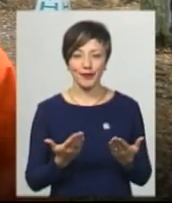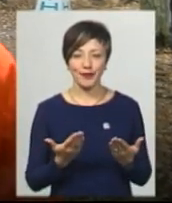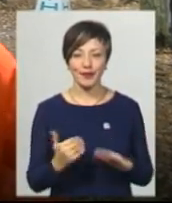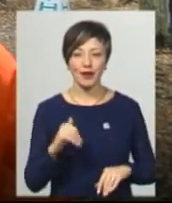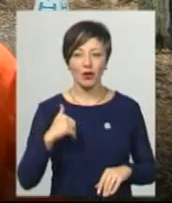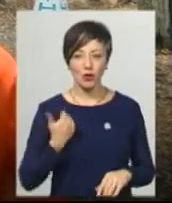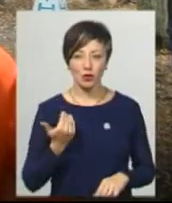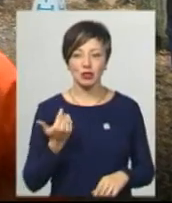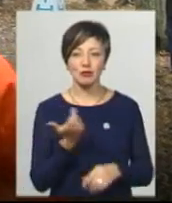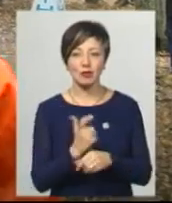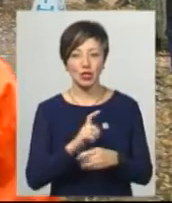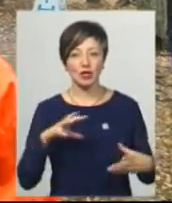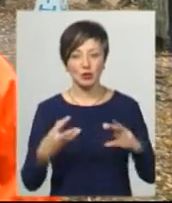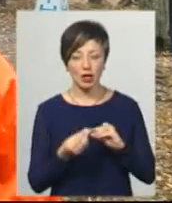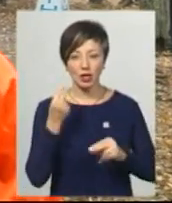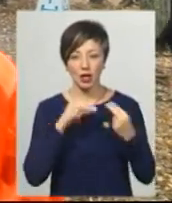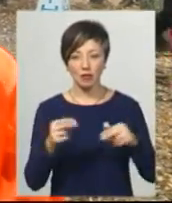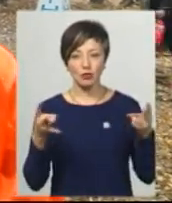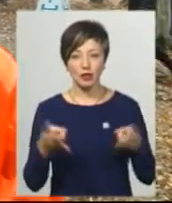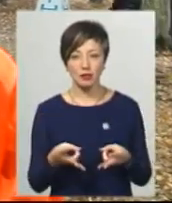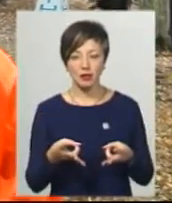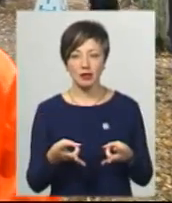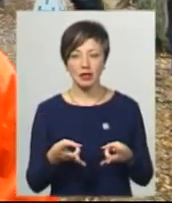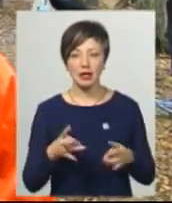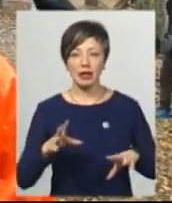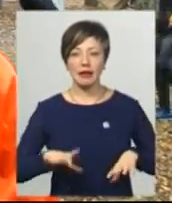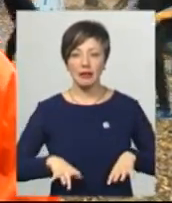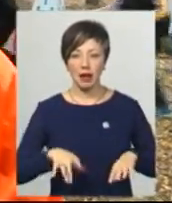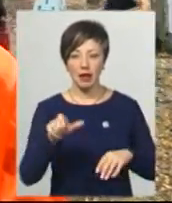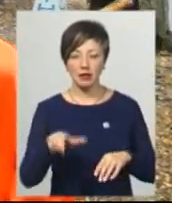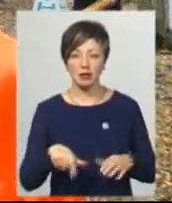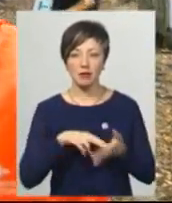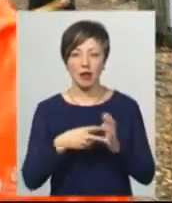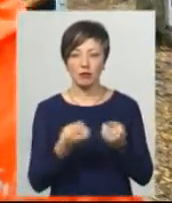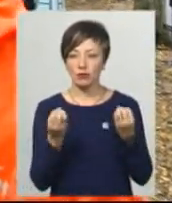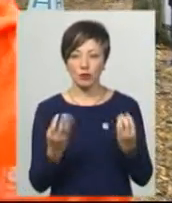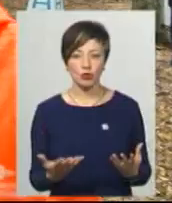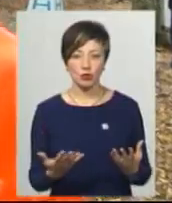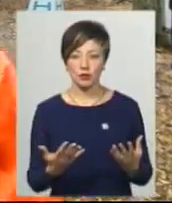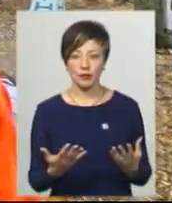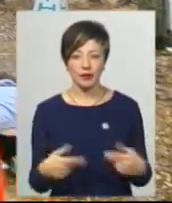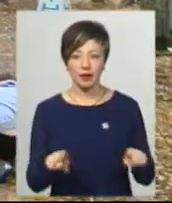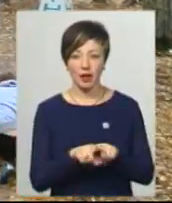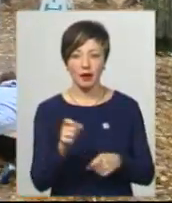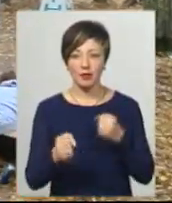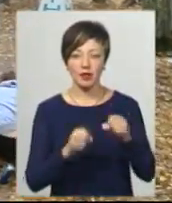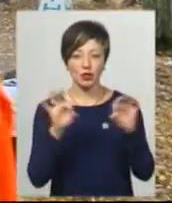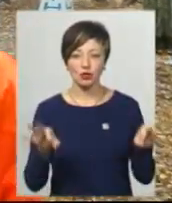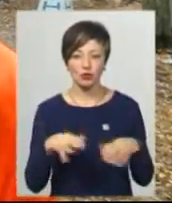хочеш розчитувати на більші результати, на кращі, то потрібен вже тренер і потрібен план, бо просто так бігати